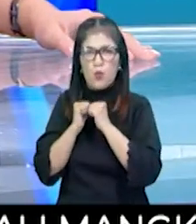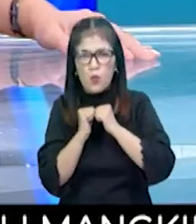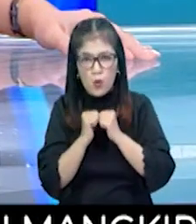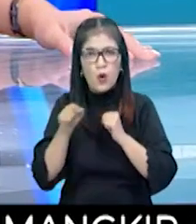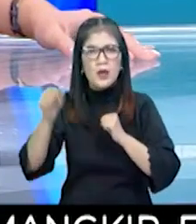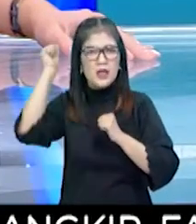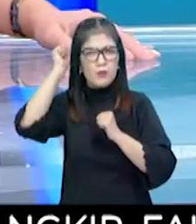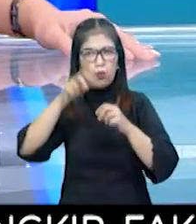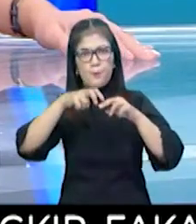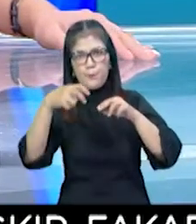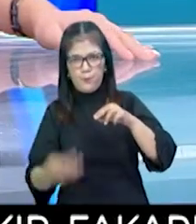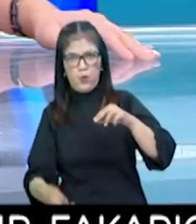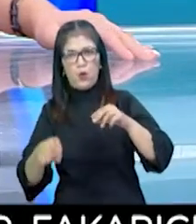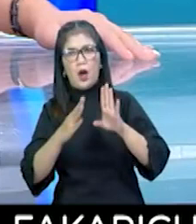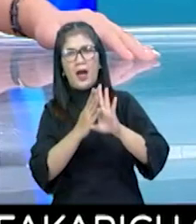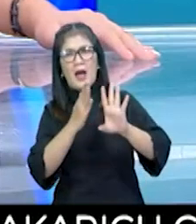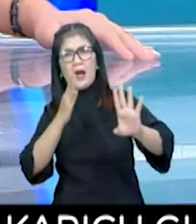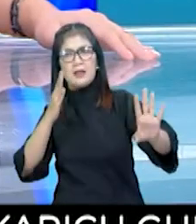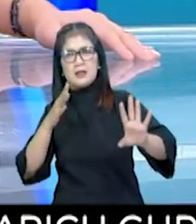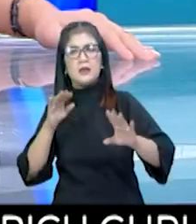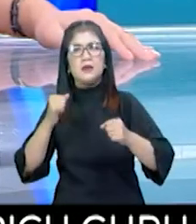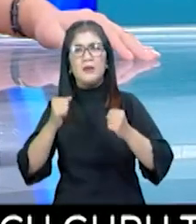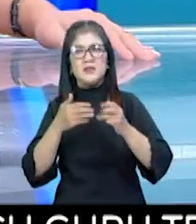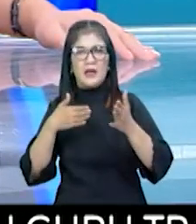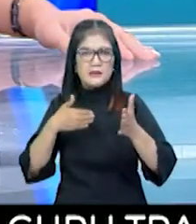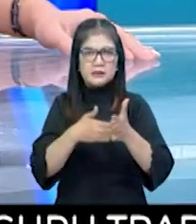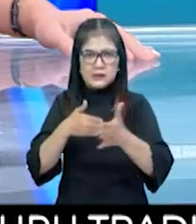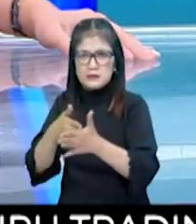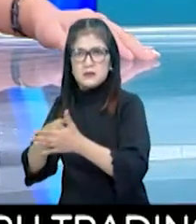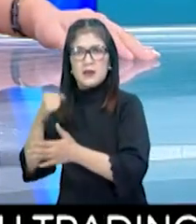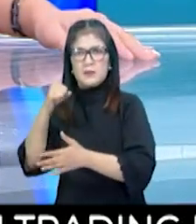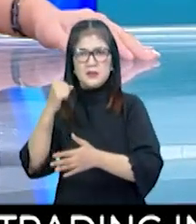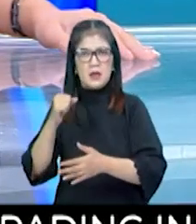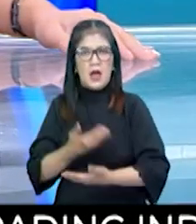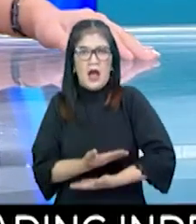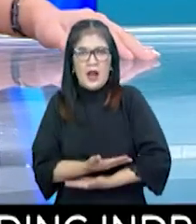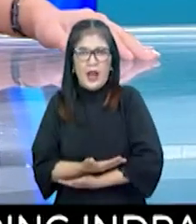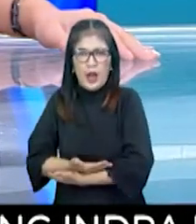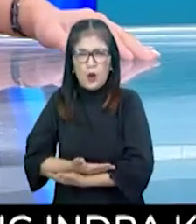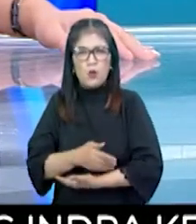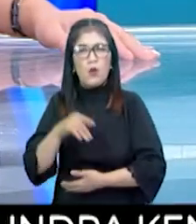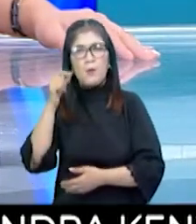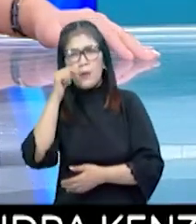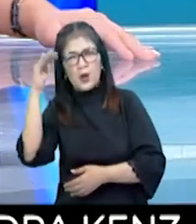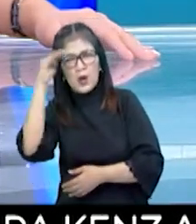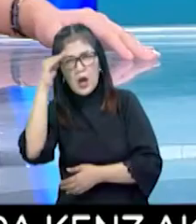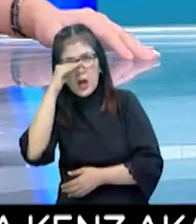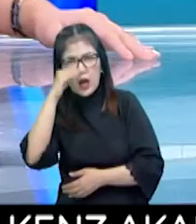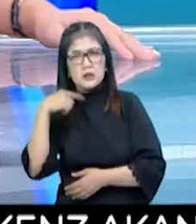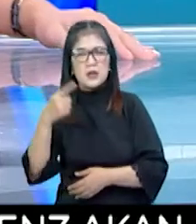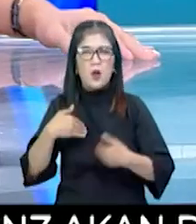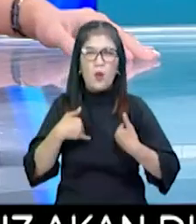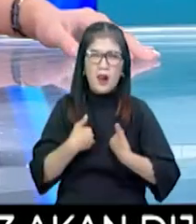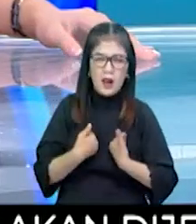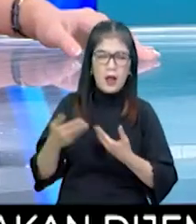terjatuh akibat antrean warga yang tidak terkendali seorang anak yang digendong ayahnya menangis karena Lelah Terlalu lama mengantri minyak goreng